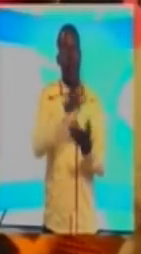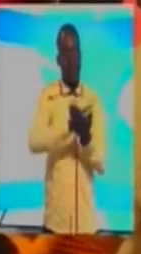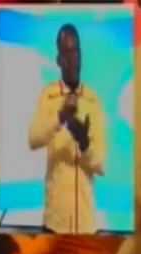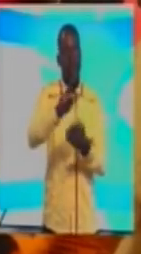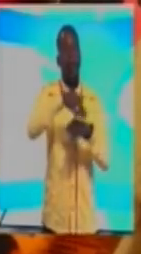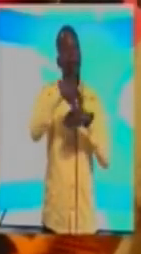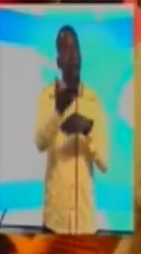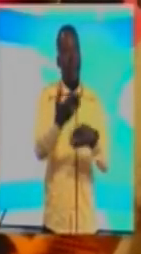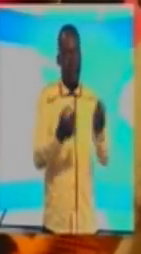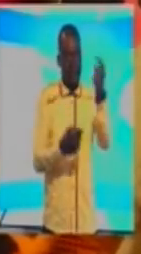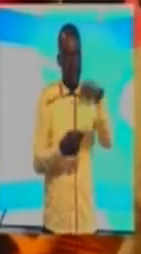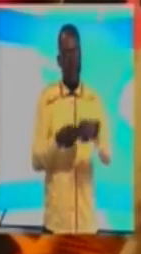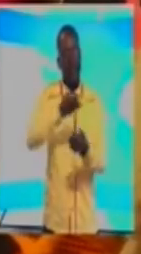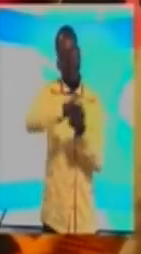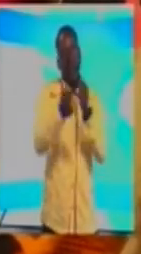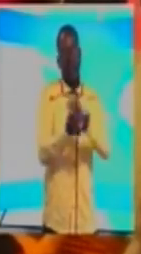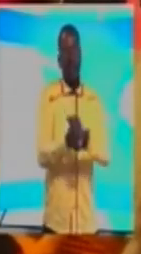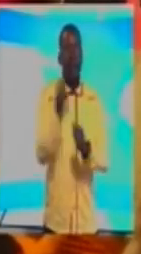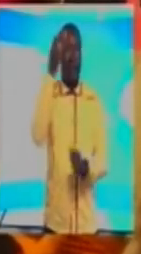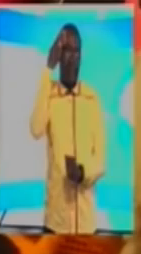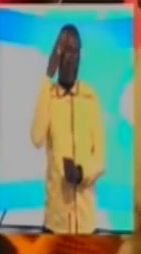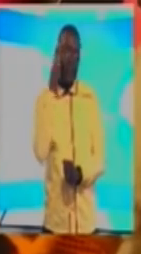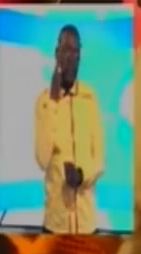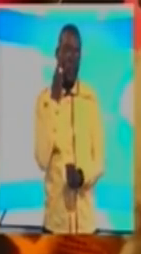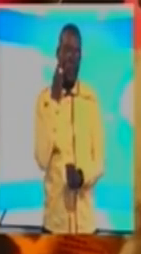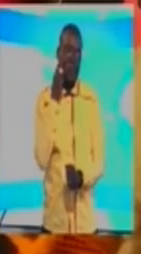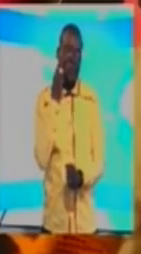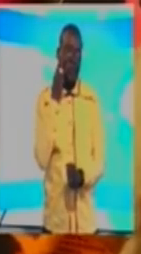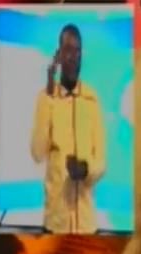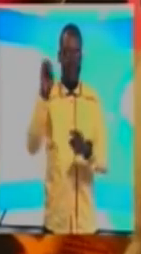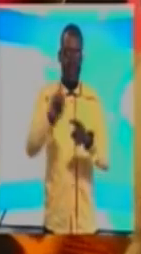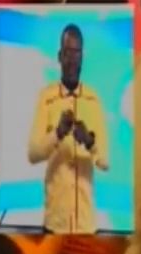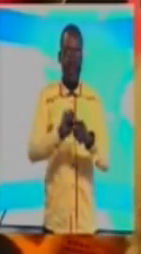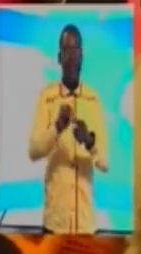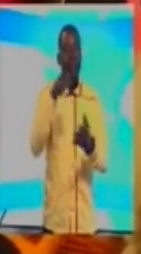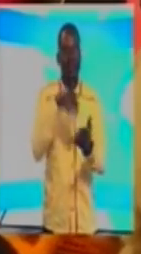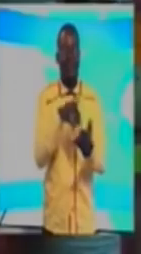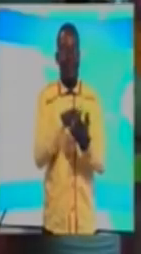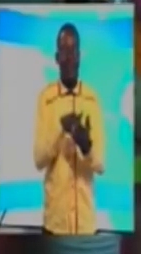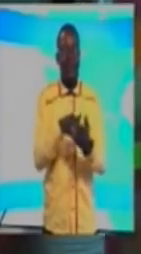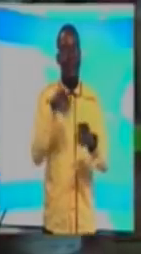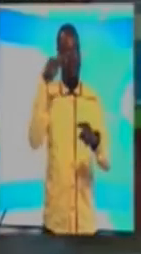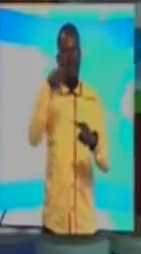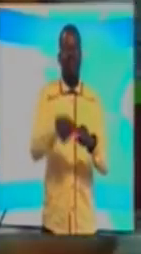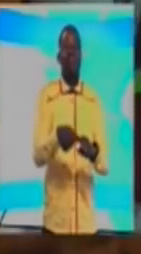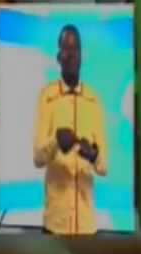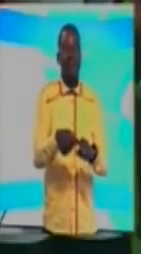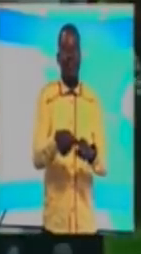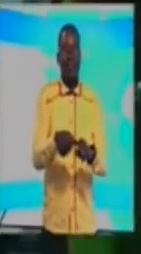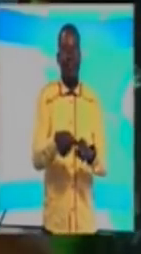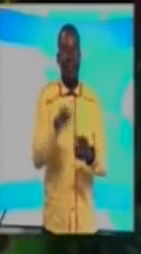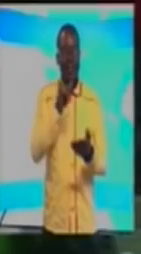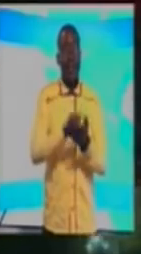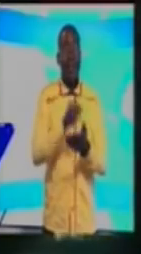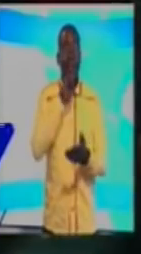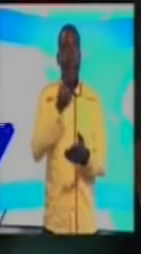tu viens, on change la couleur de vernis. On peut nettoyer encore et toujours coller. Bon, c'est du tatouage